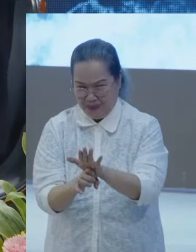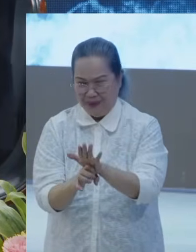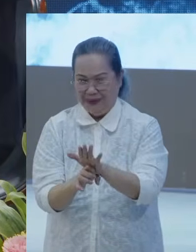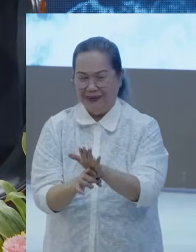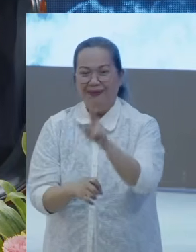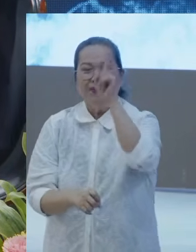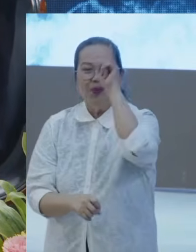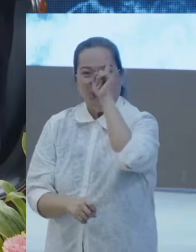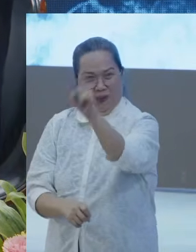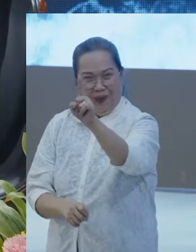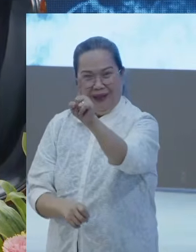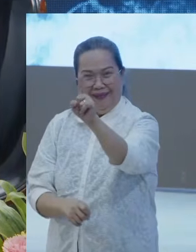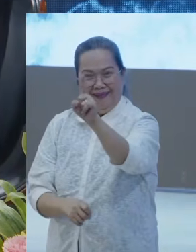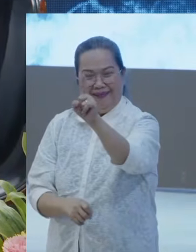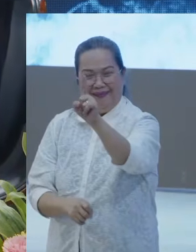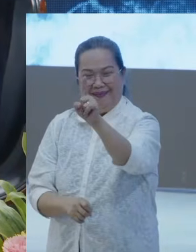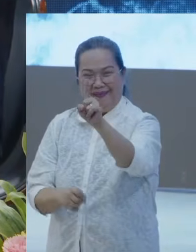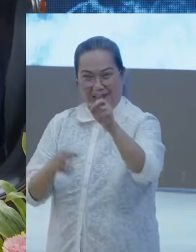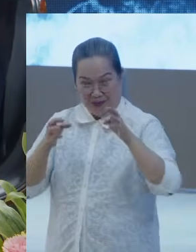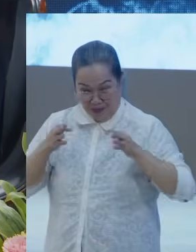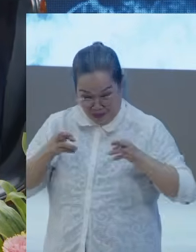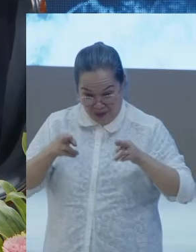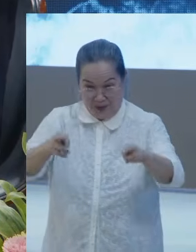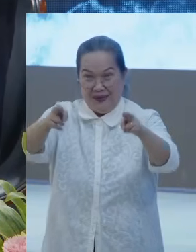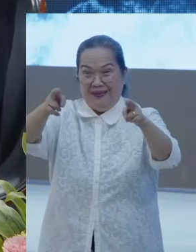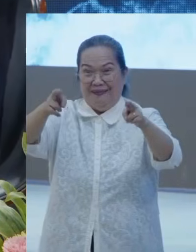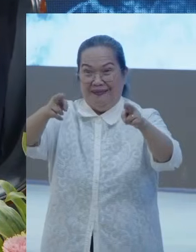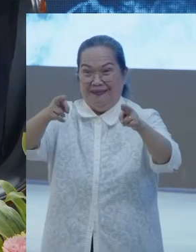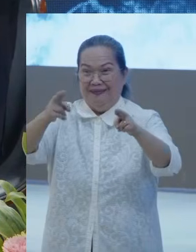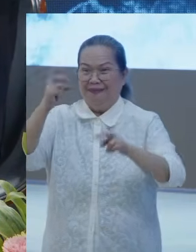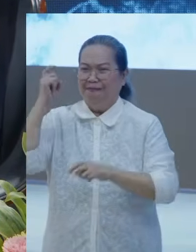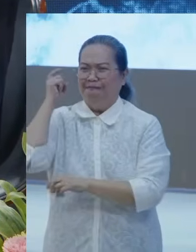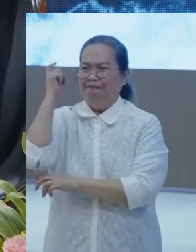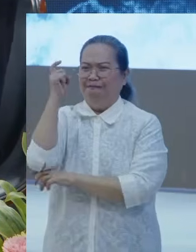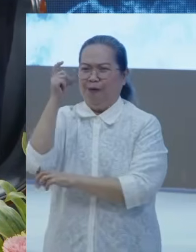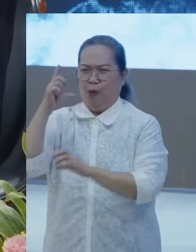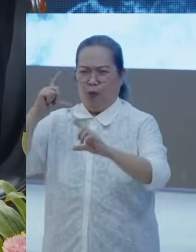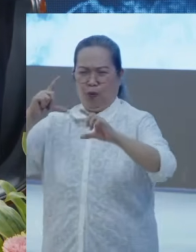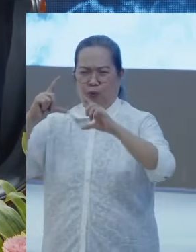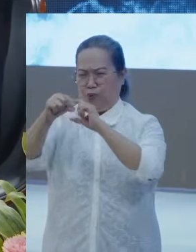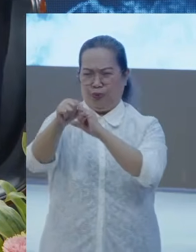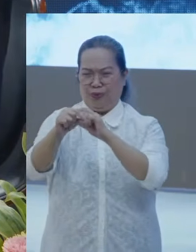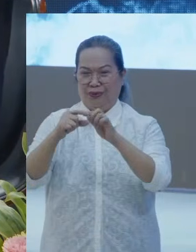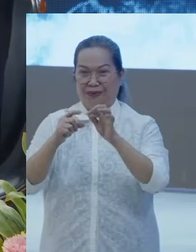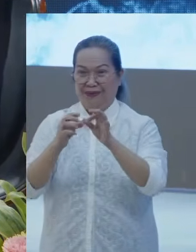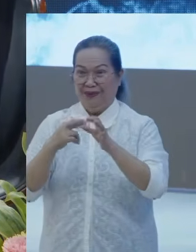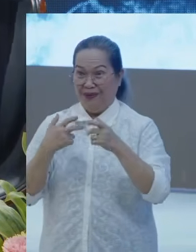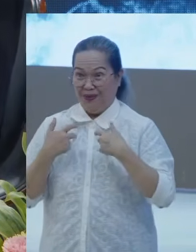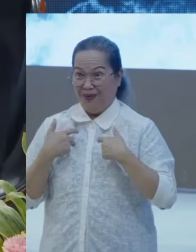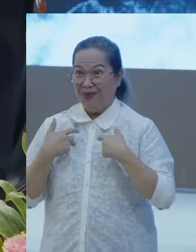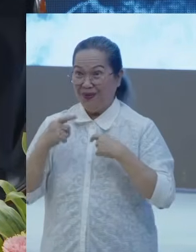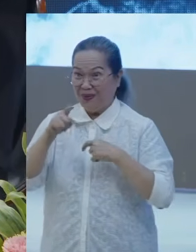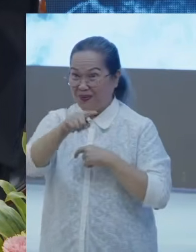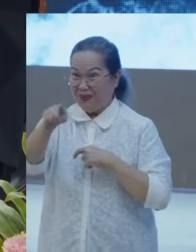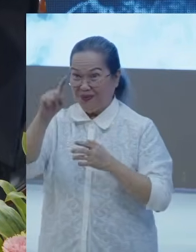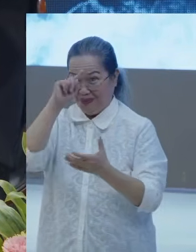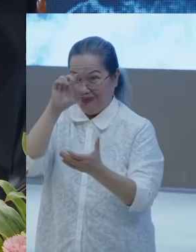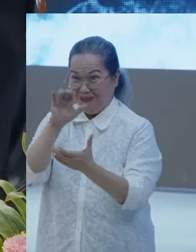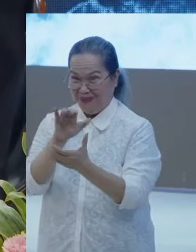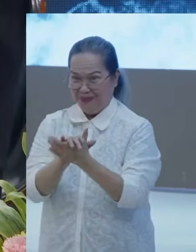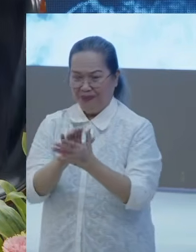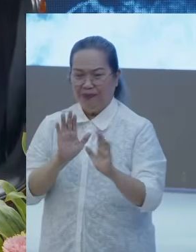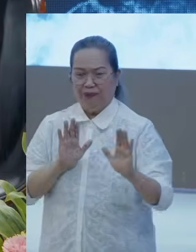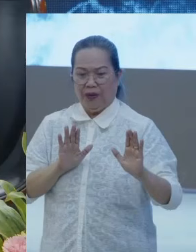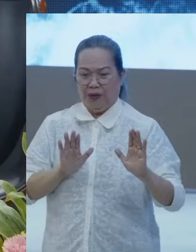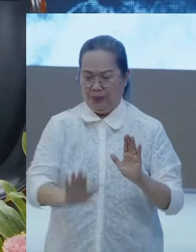isang strip of road, nagpabilis kayo, meron kayong faith na pag tumapa kayo sa